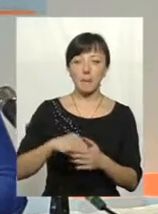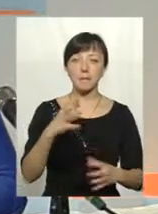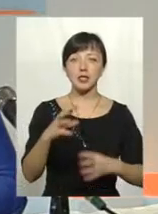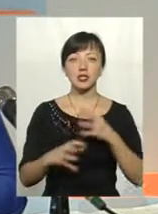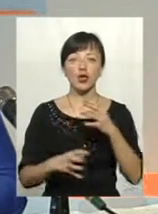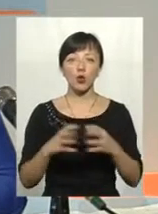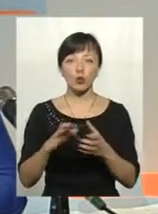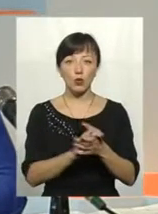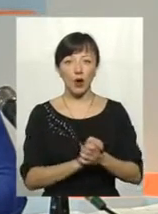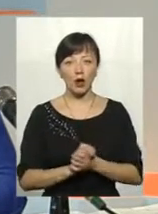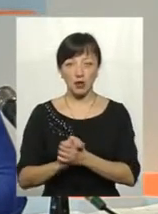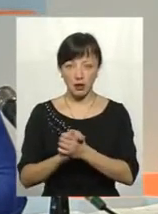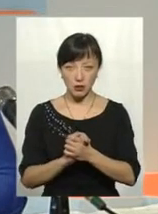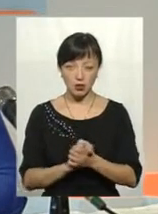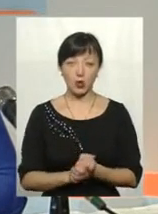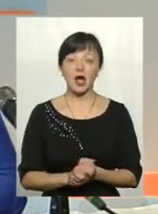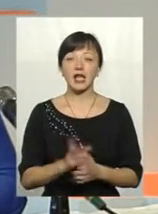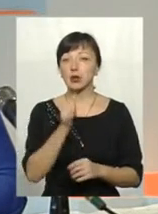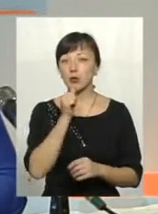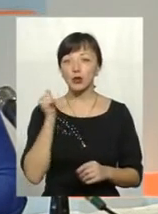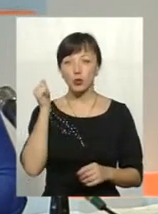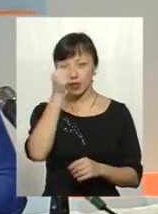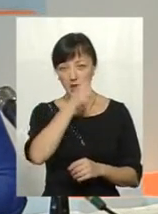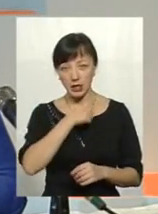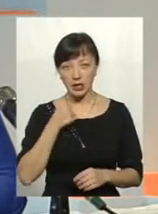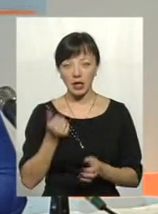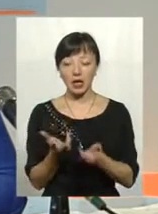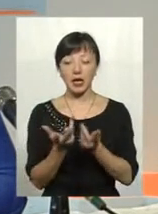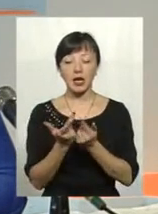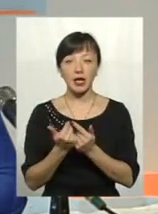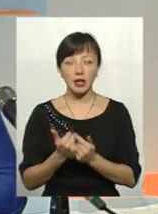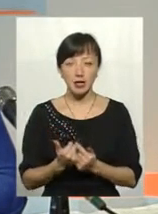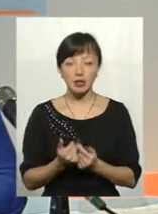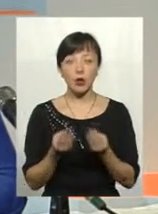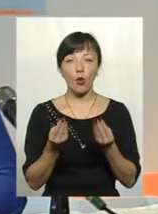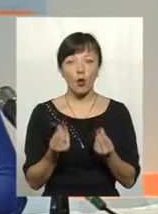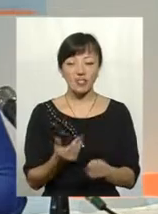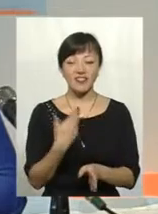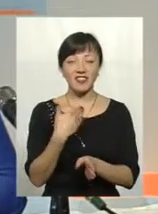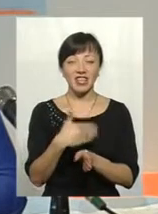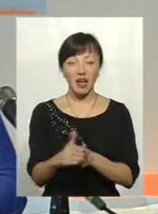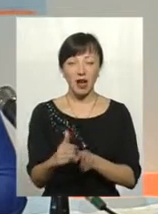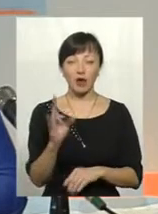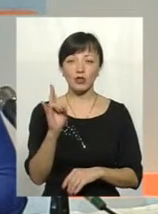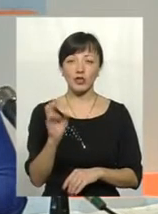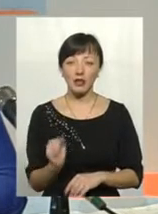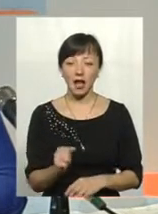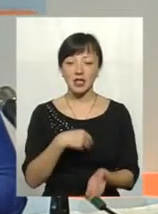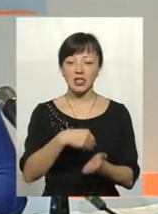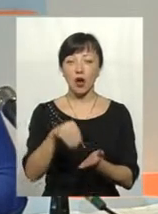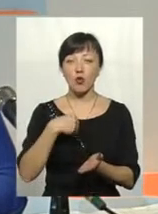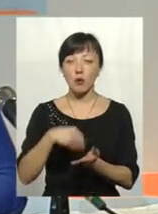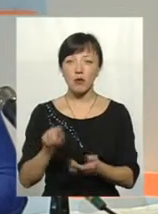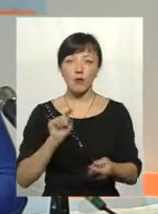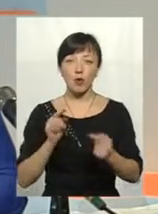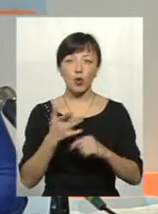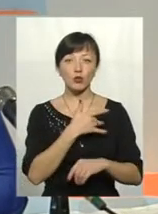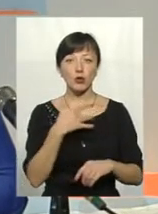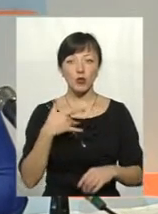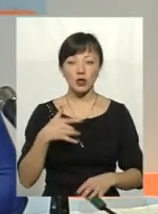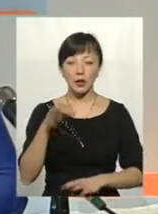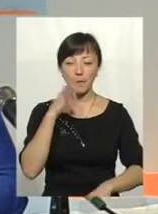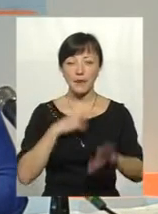Міжнародного альянсу. За минулий рік кількість коштів, які виділяються на закупівлю протитуберкульозних